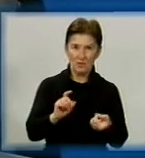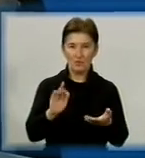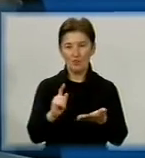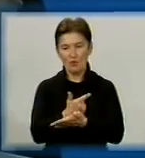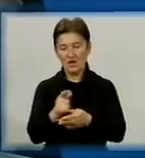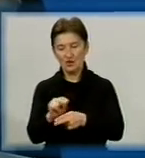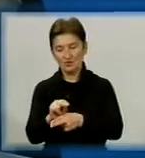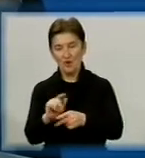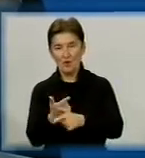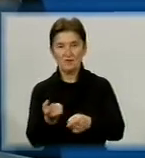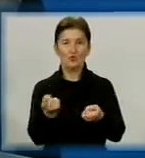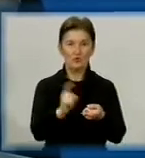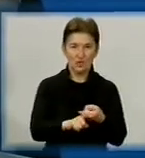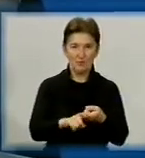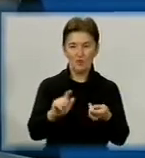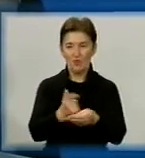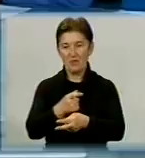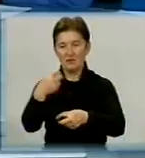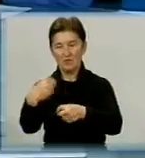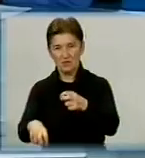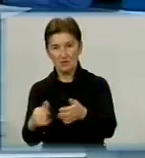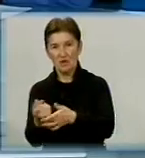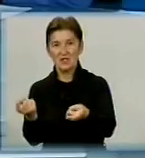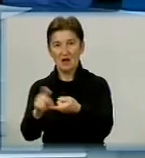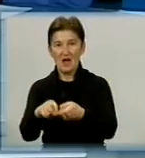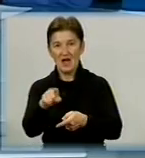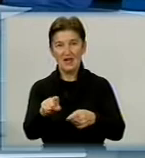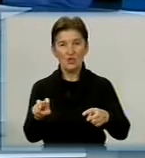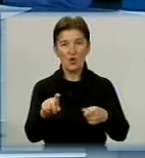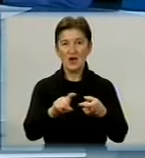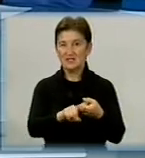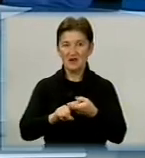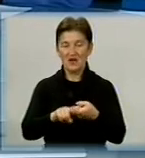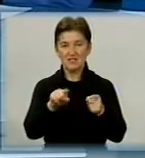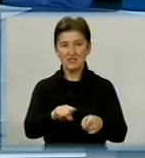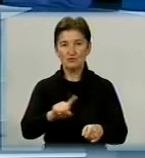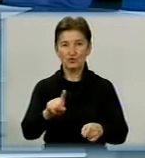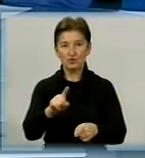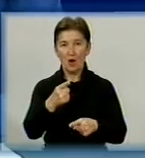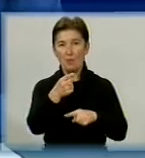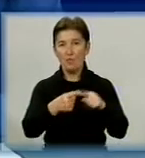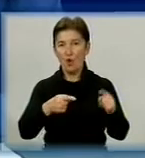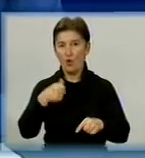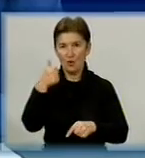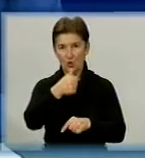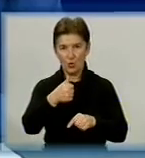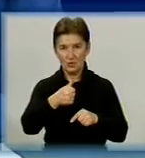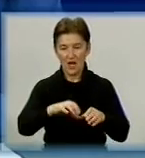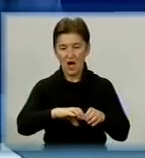в другом месте опять порывы. Угу. Все это связано с тем, что полгода трубы стояли